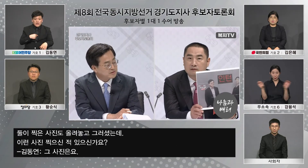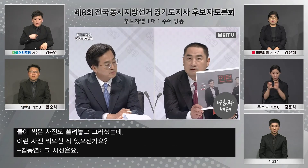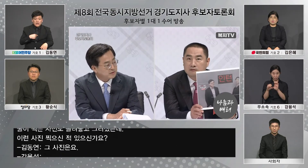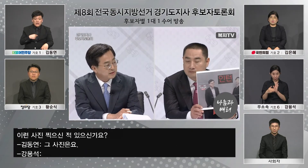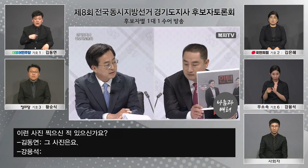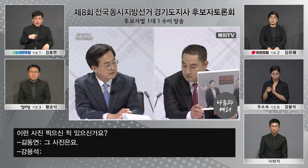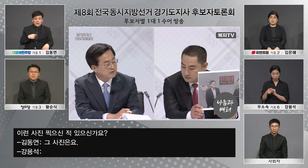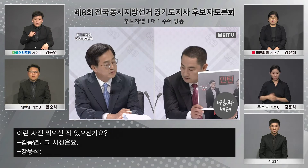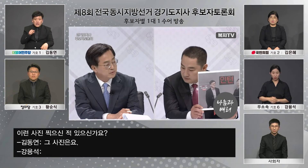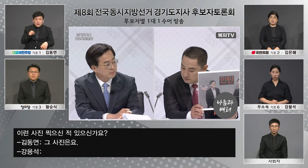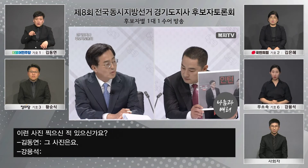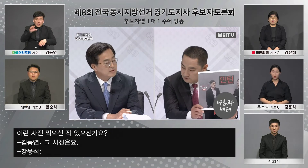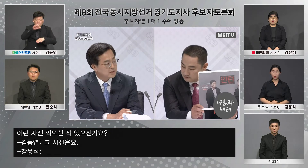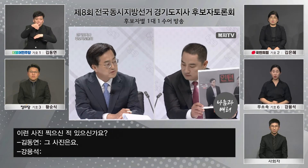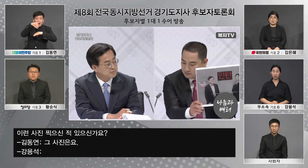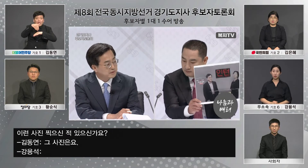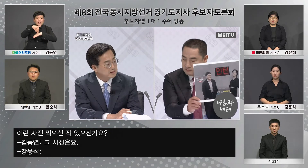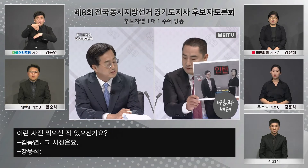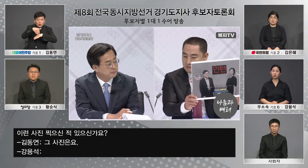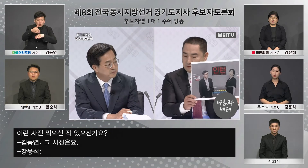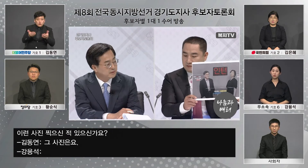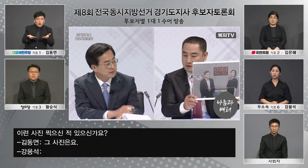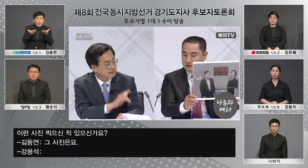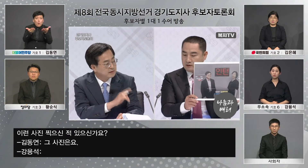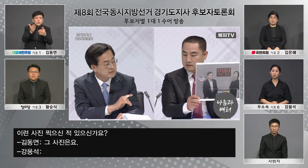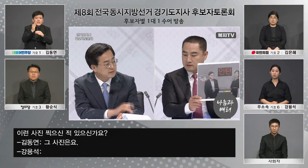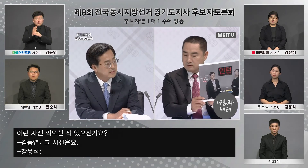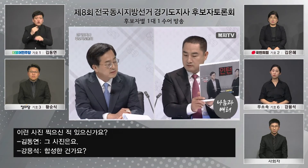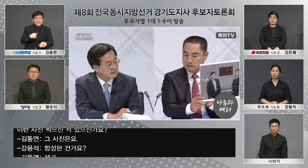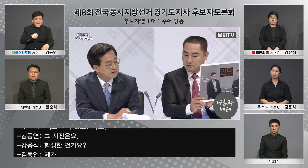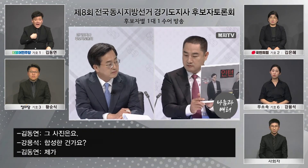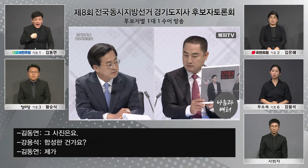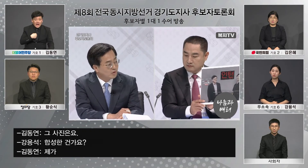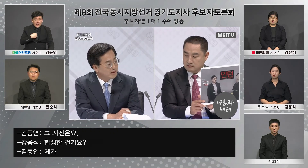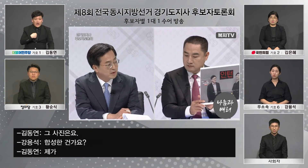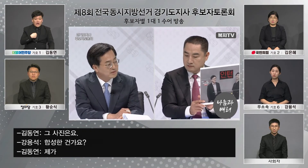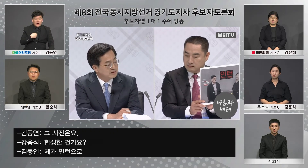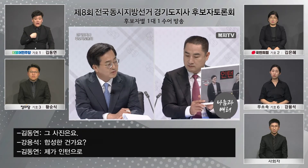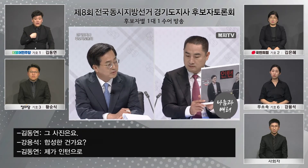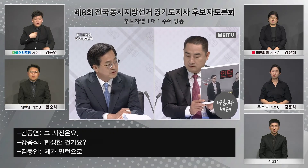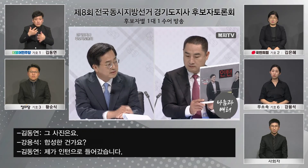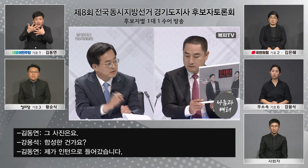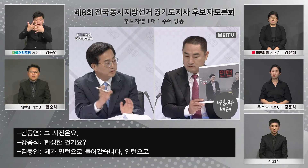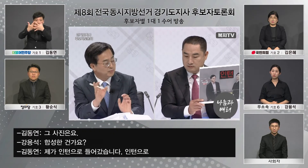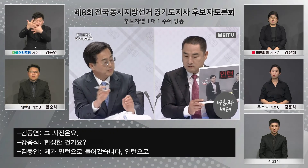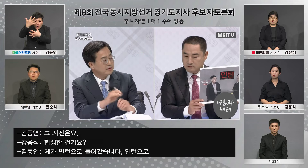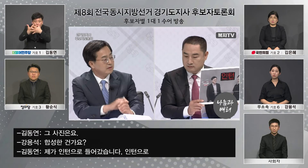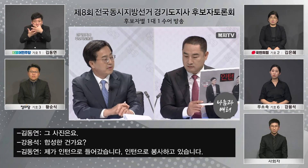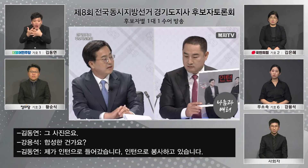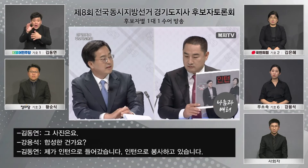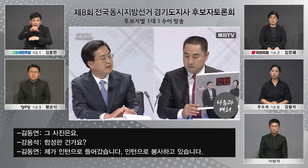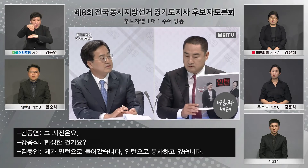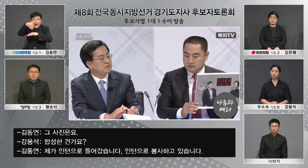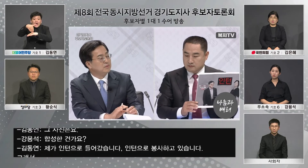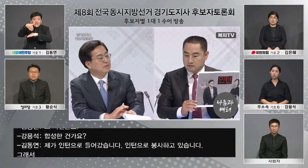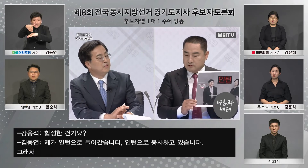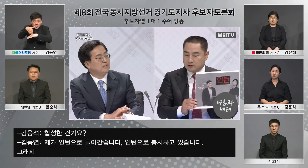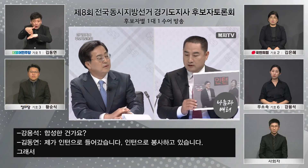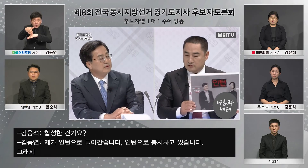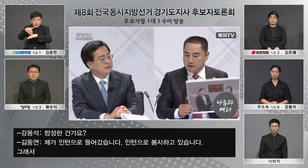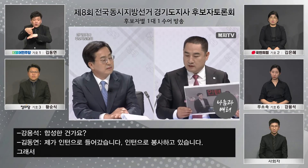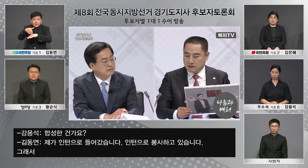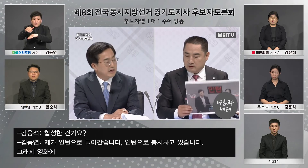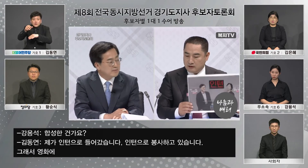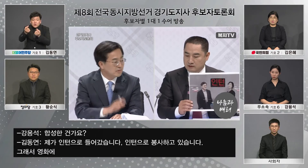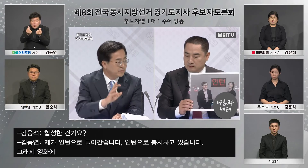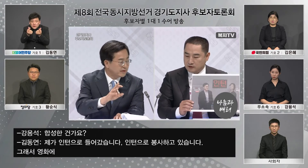인턴으로 들어갔습니다. 인턴으로 봉사하고 있습니다, 지금. 네. 그래서 그 영화에 나온 인턴을 이렇게 좀 패러디해 가지고